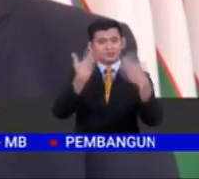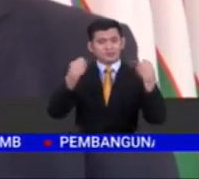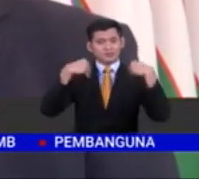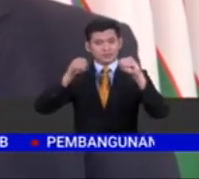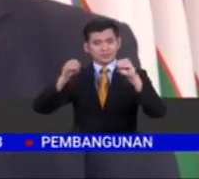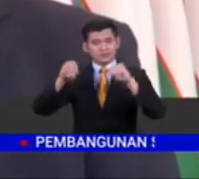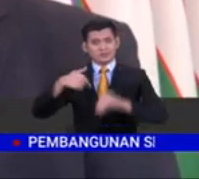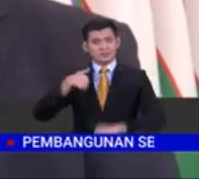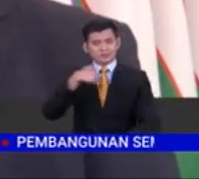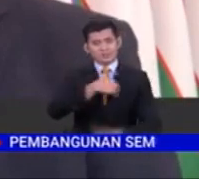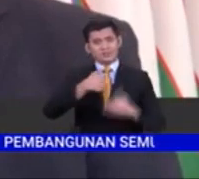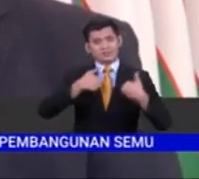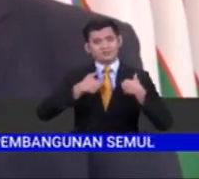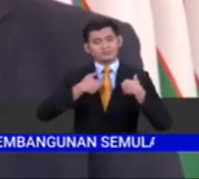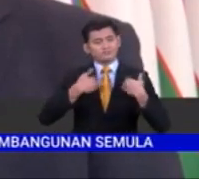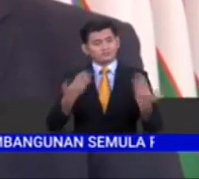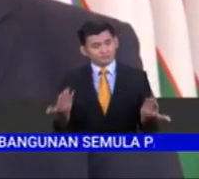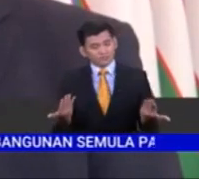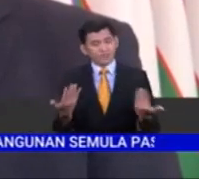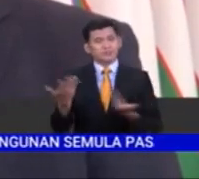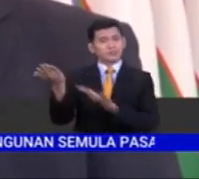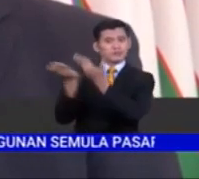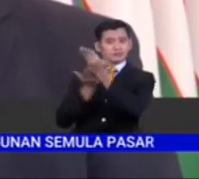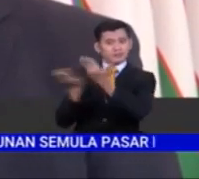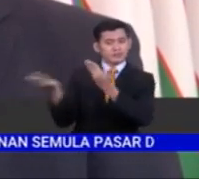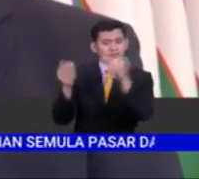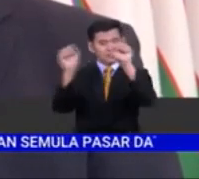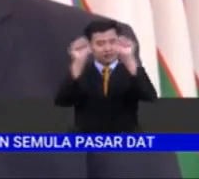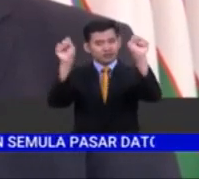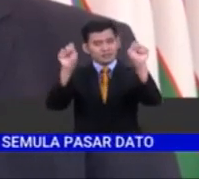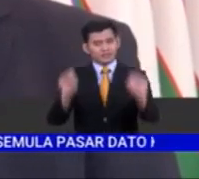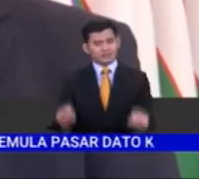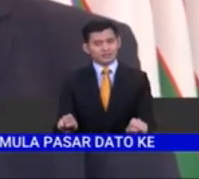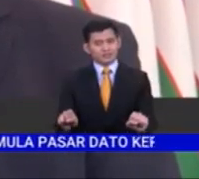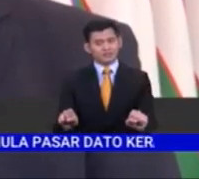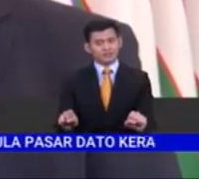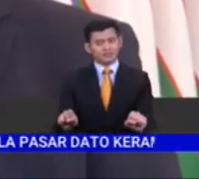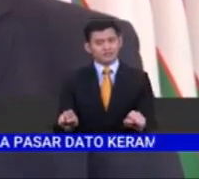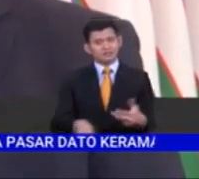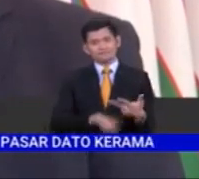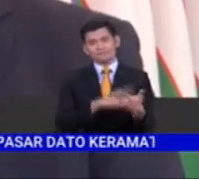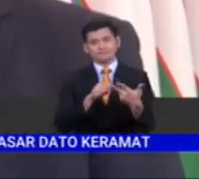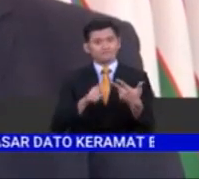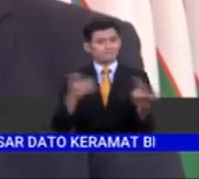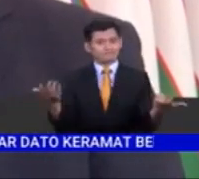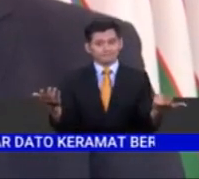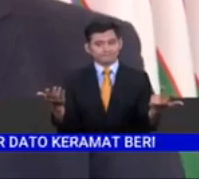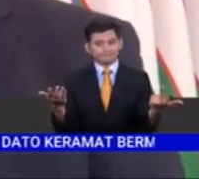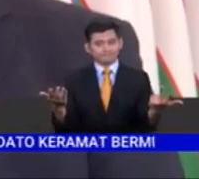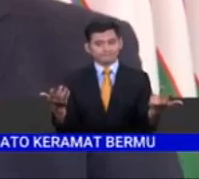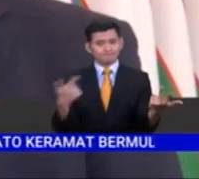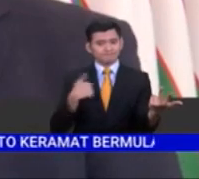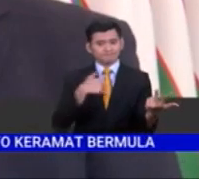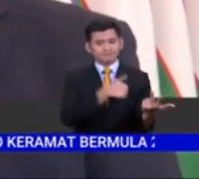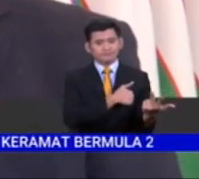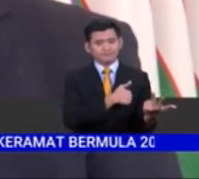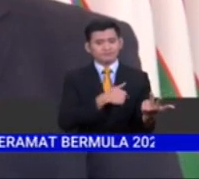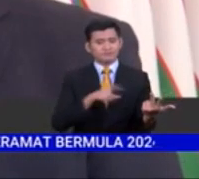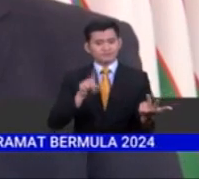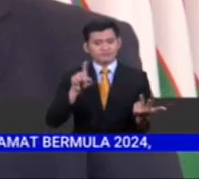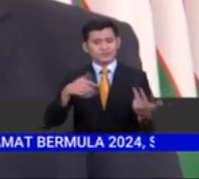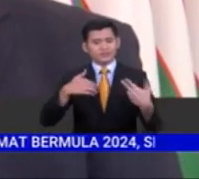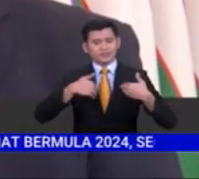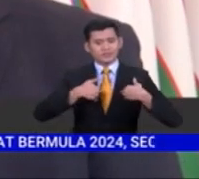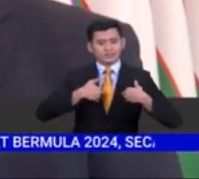market. We have to have all logistical systems, corridors in place, and to be as agile as possible. So